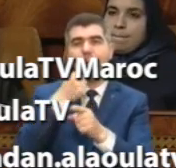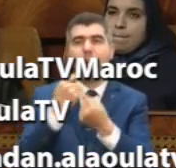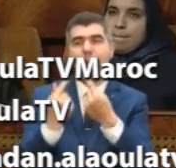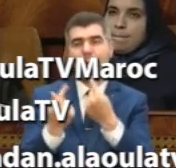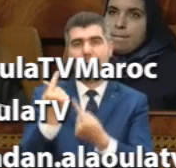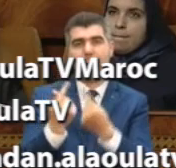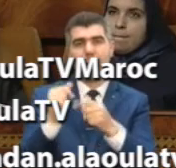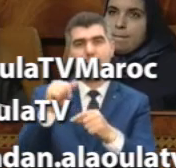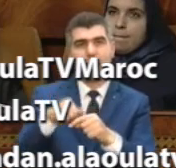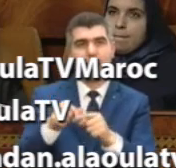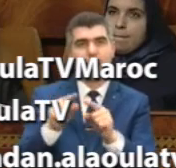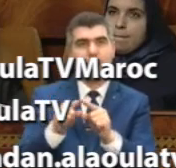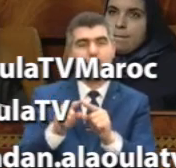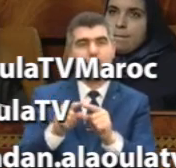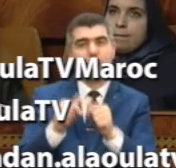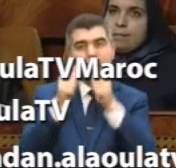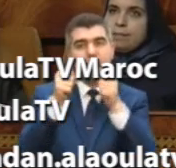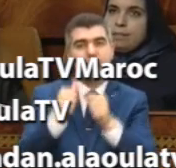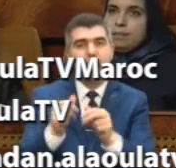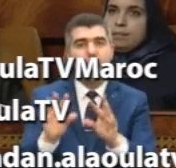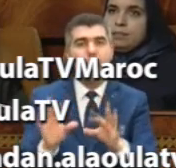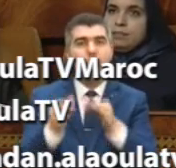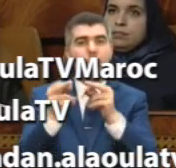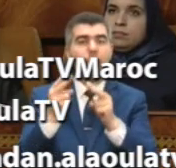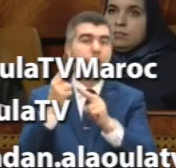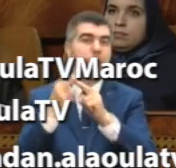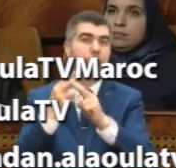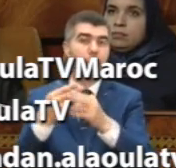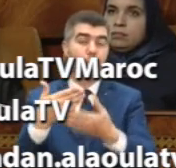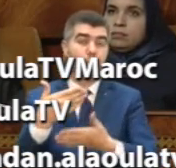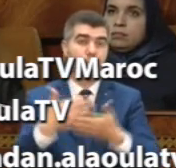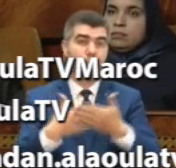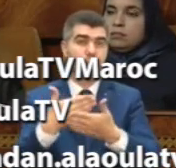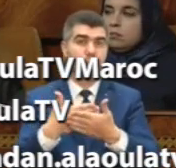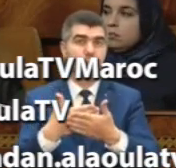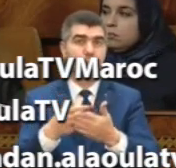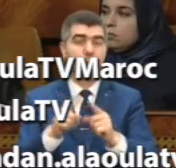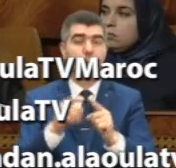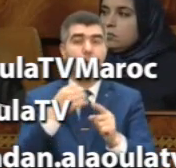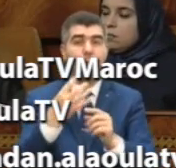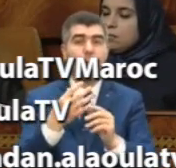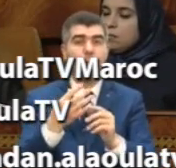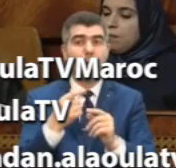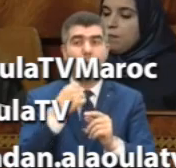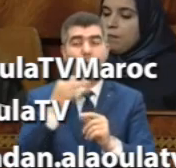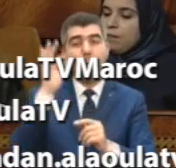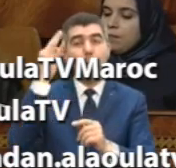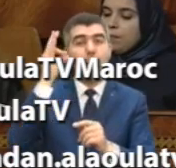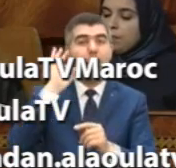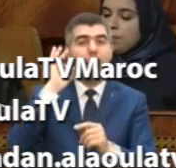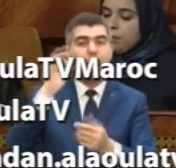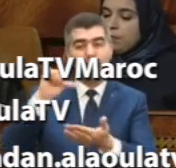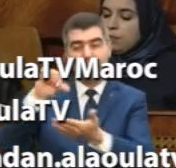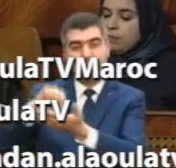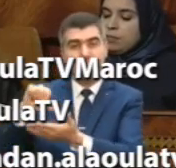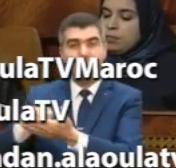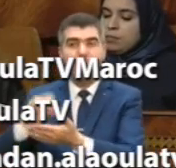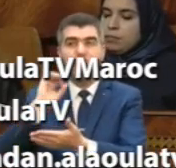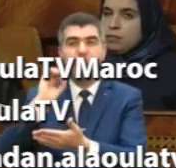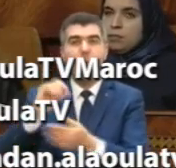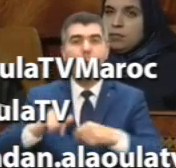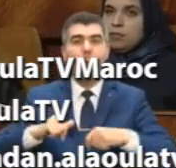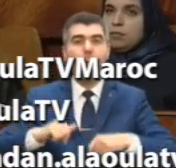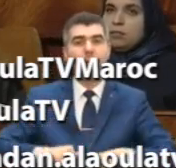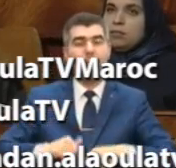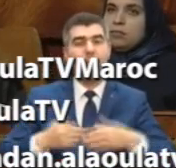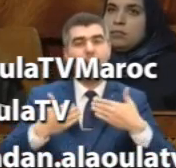في هذا الموقع في هذا النشر ديال النتائج. للأسف سيدة الوزيرة، حنا كنشوفوا بأن هذه المؤسسة ما كاينش غير هذا الخرق هذا فقط في النتائج واللي